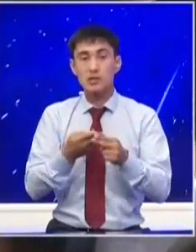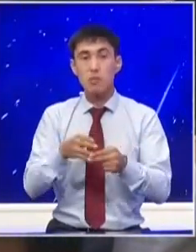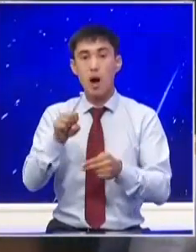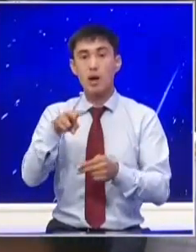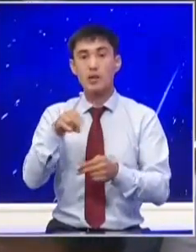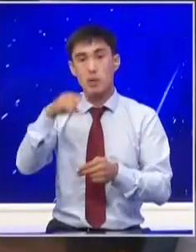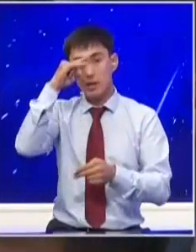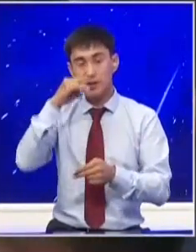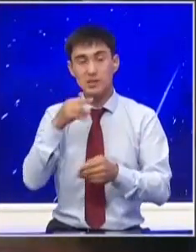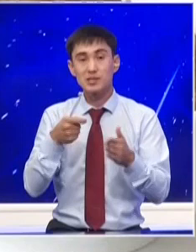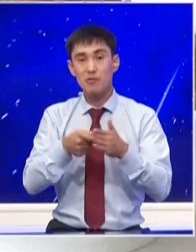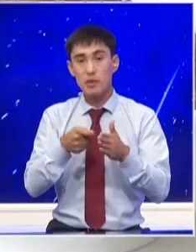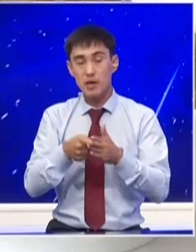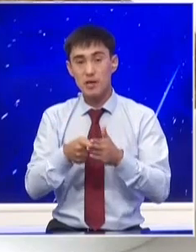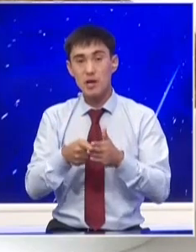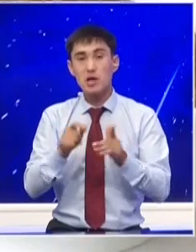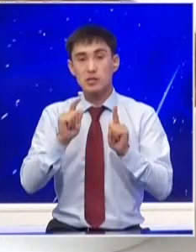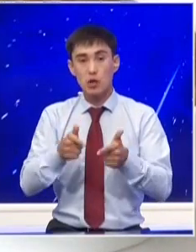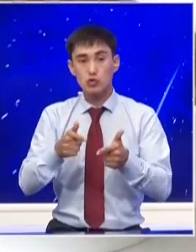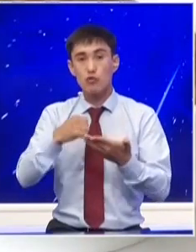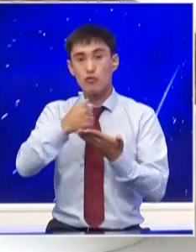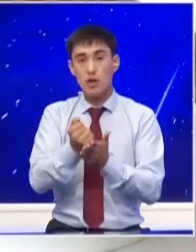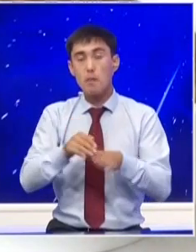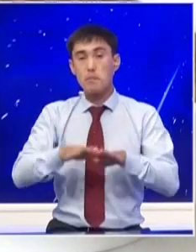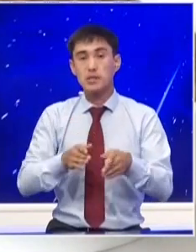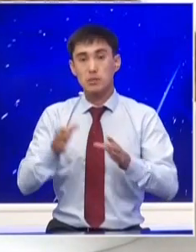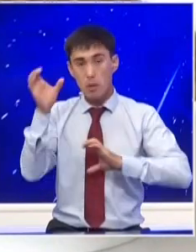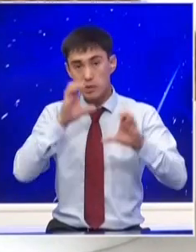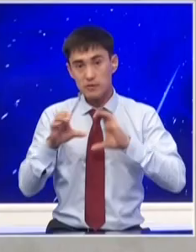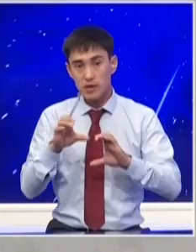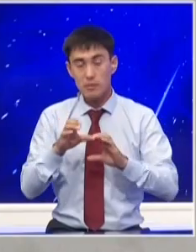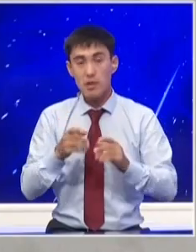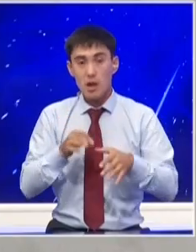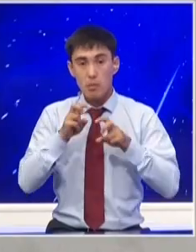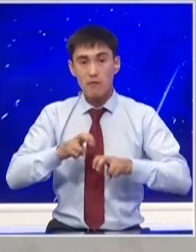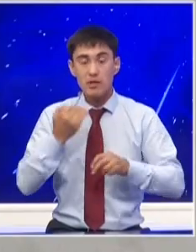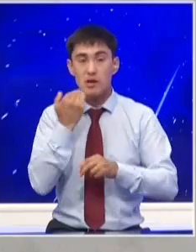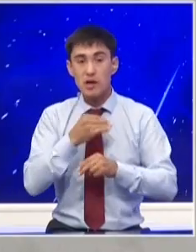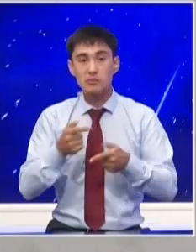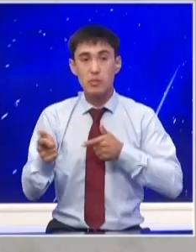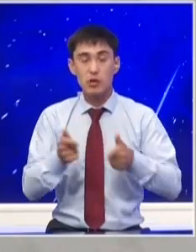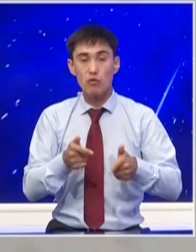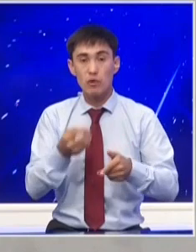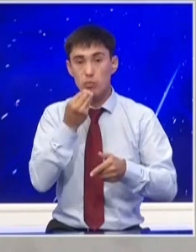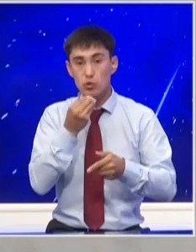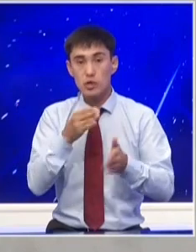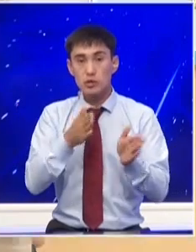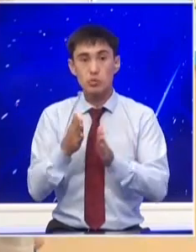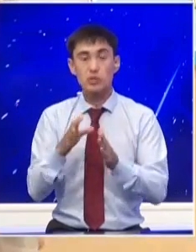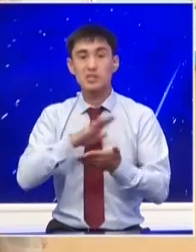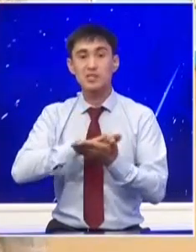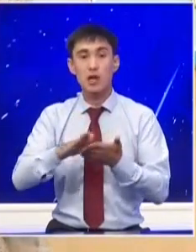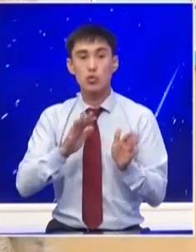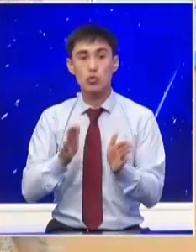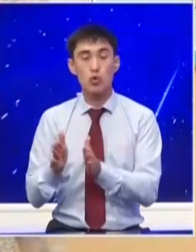Академии казахстанского питания, а также согласовано с местным отделом образования. Для проверки качества приготовленных блюд и соблюдения